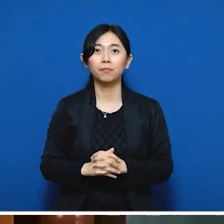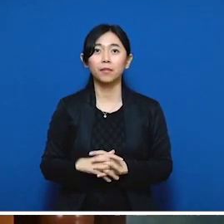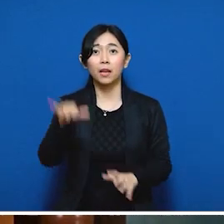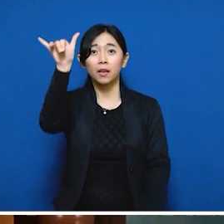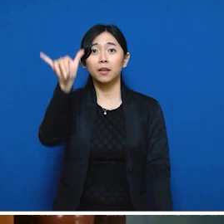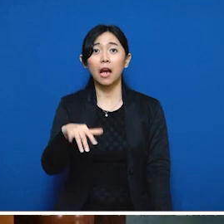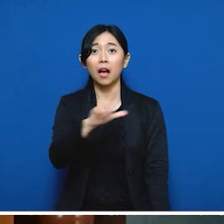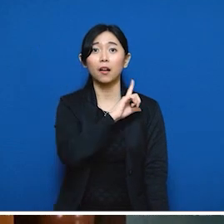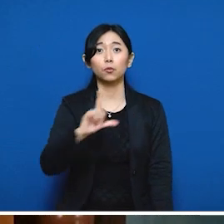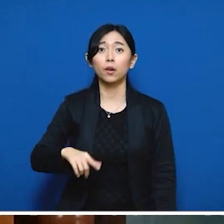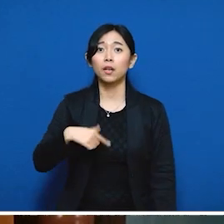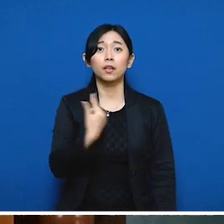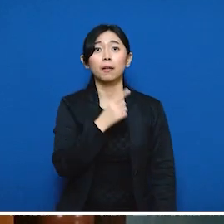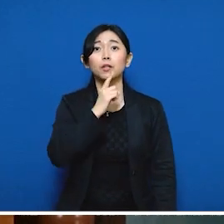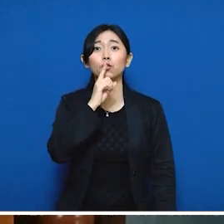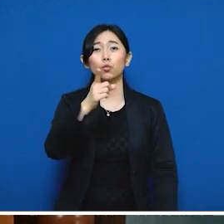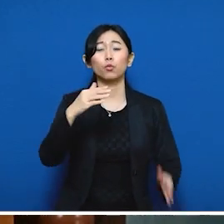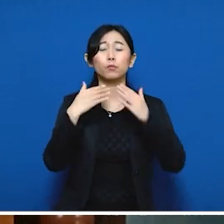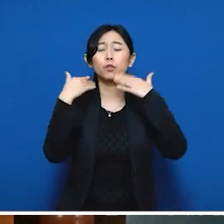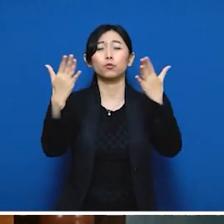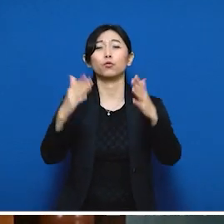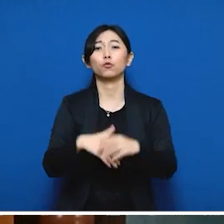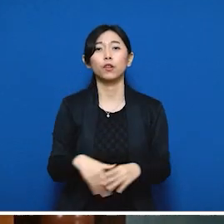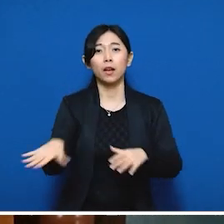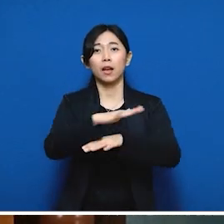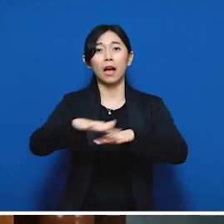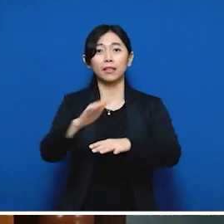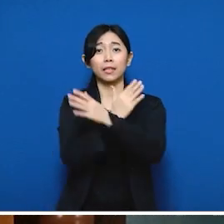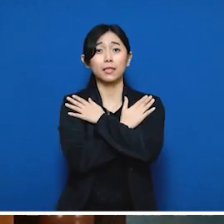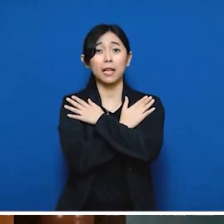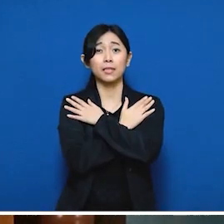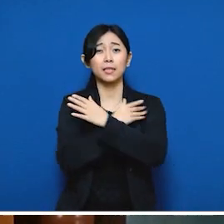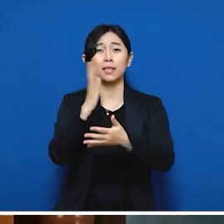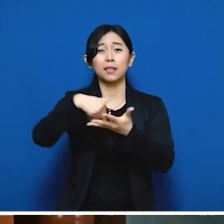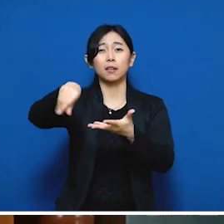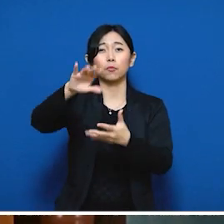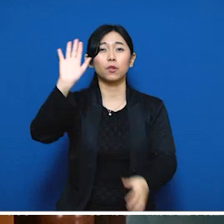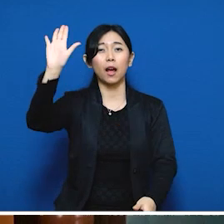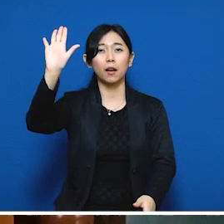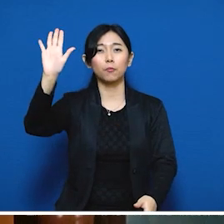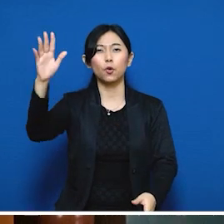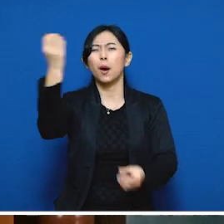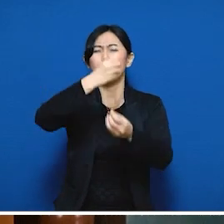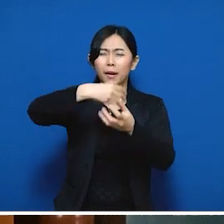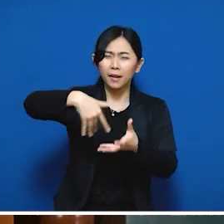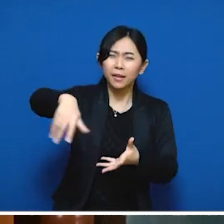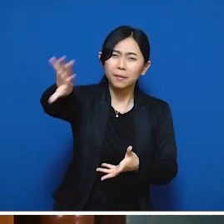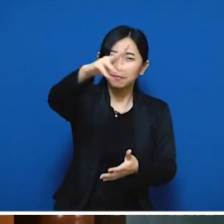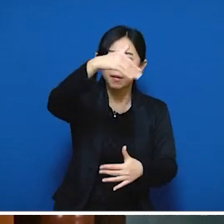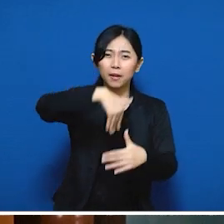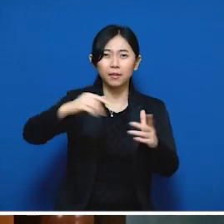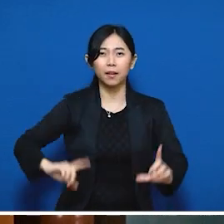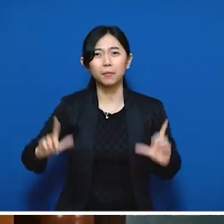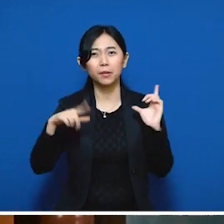Ya Tuhan, kami sungguh bersyukur atas kasih dan kemurahan-Mu yang berlimpah dalam